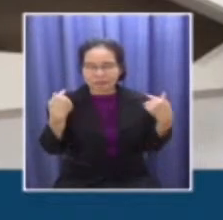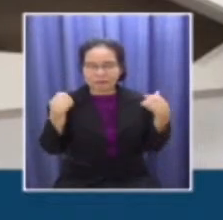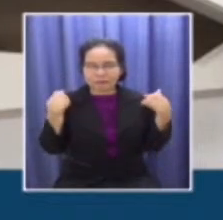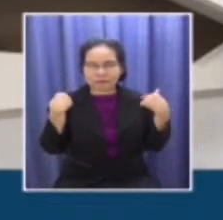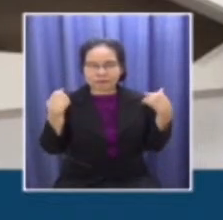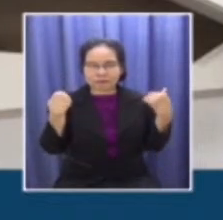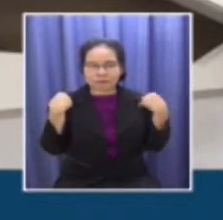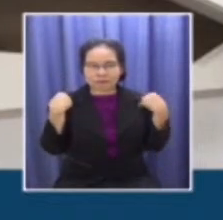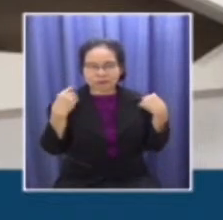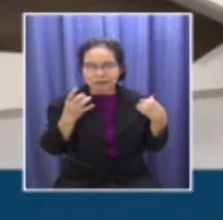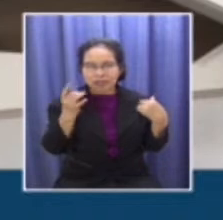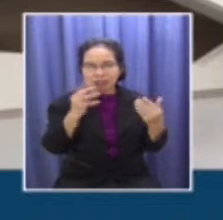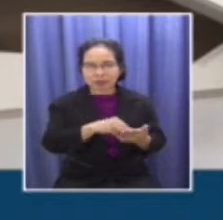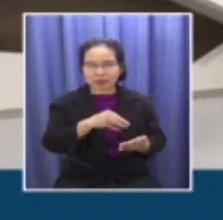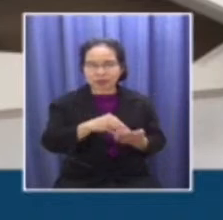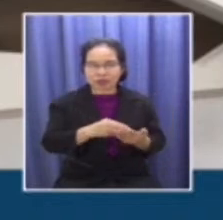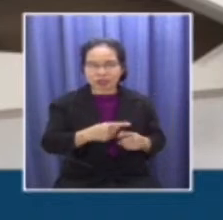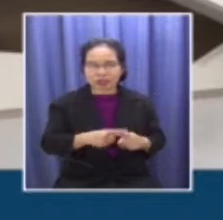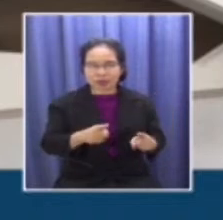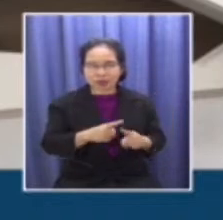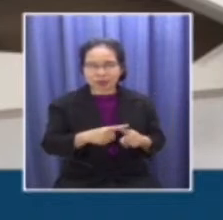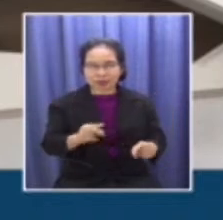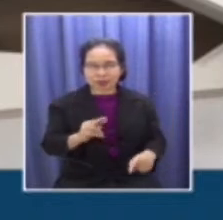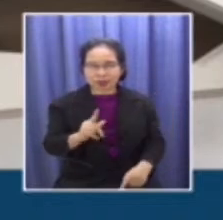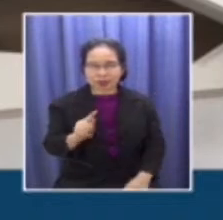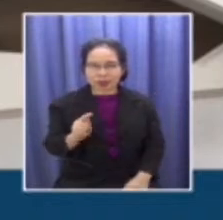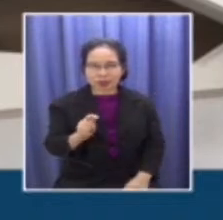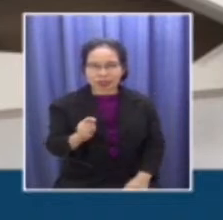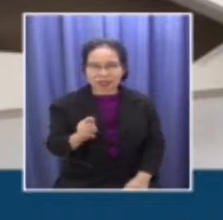se efie ya de abo asi